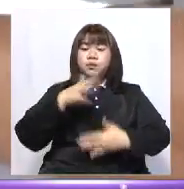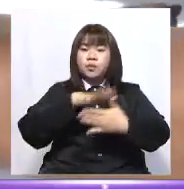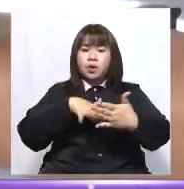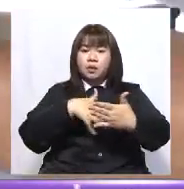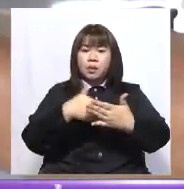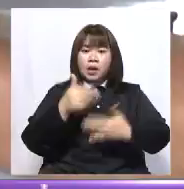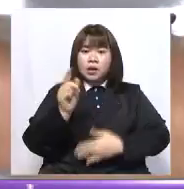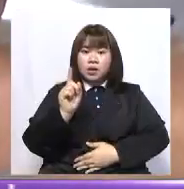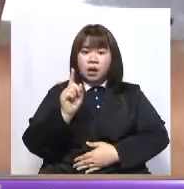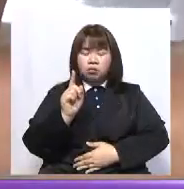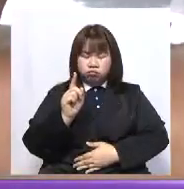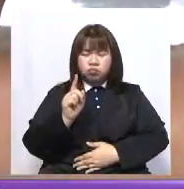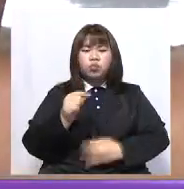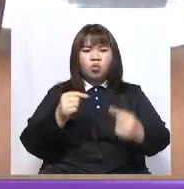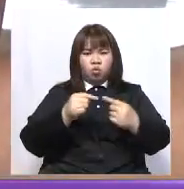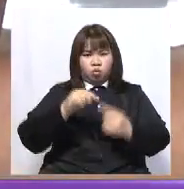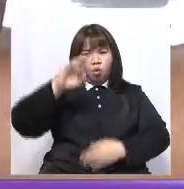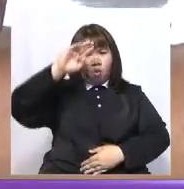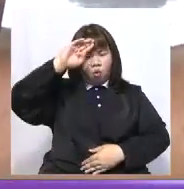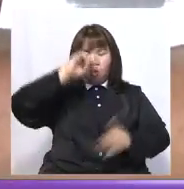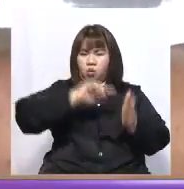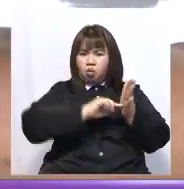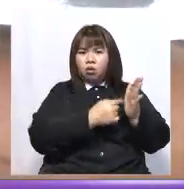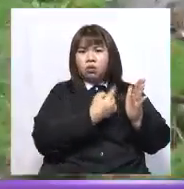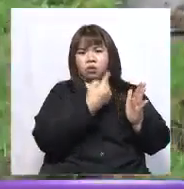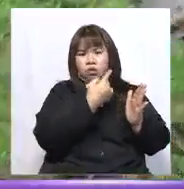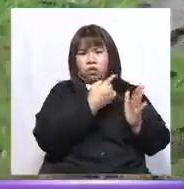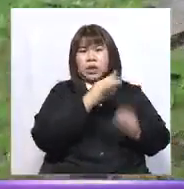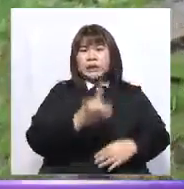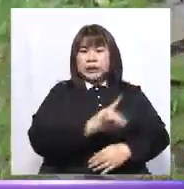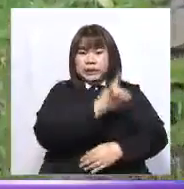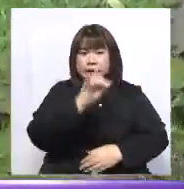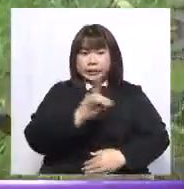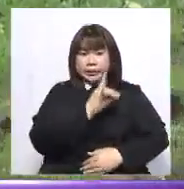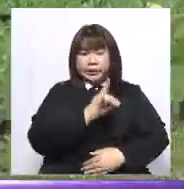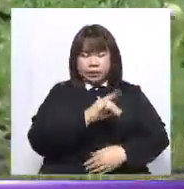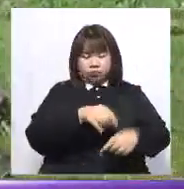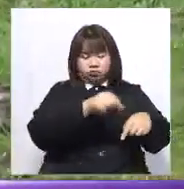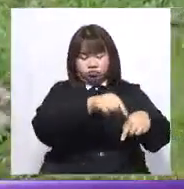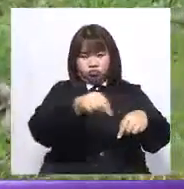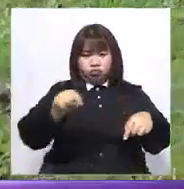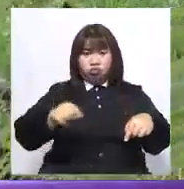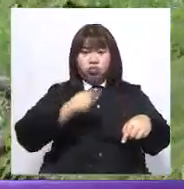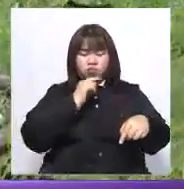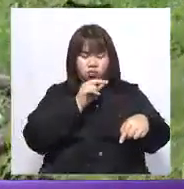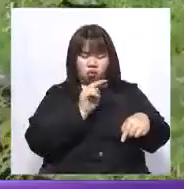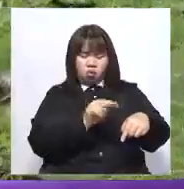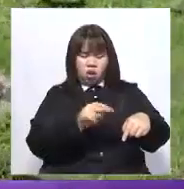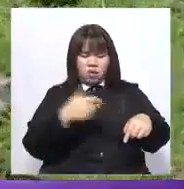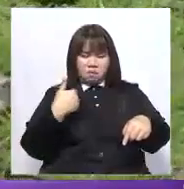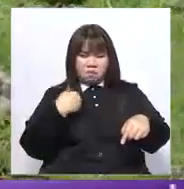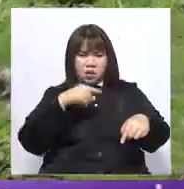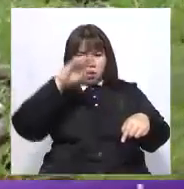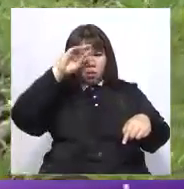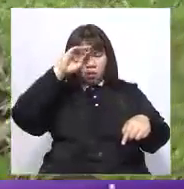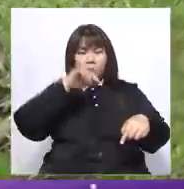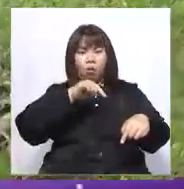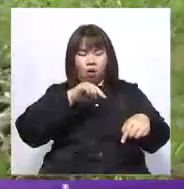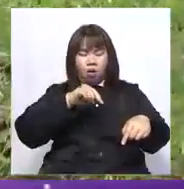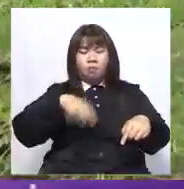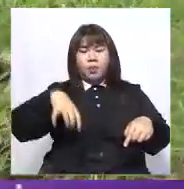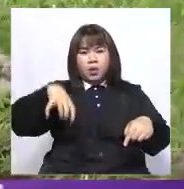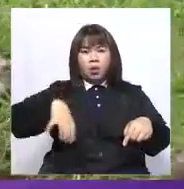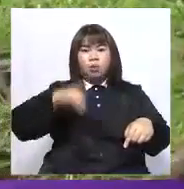ตอนนี้ครับคือการป้องกันโรคที่ต้นทางที่มาจากสัตว์ในพื้นที่หากพบสัตว์ที่เป็นโรคพิษสุนัขบ้าสำนักงานป